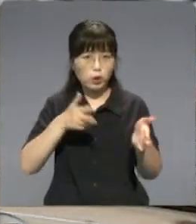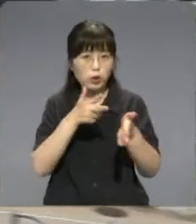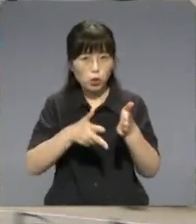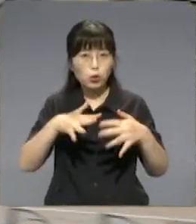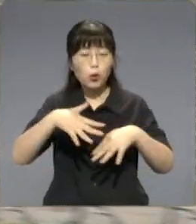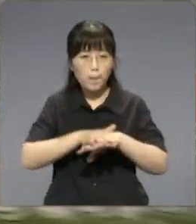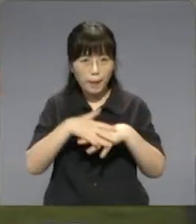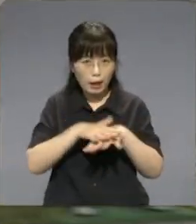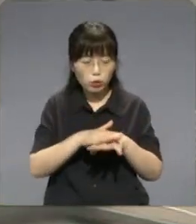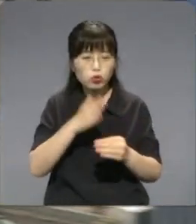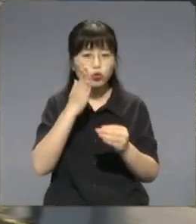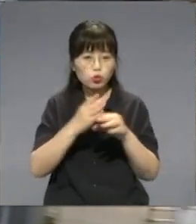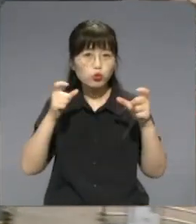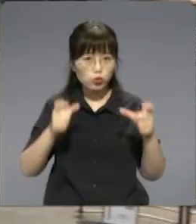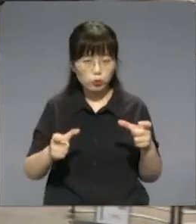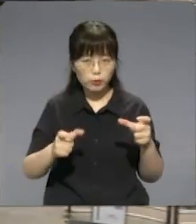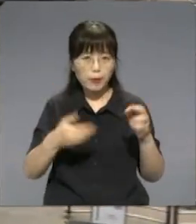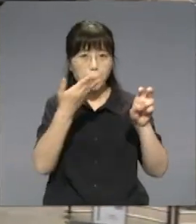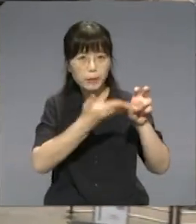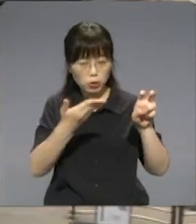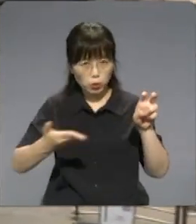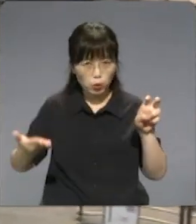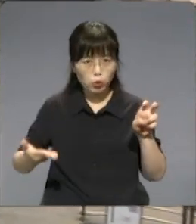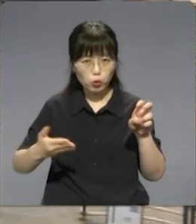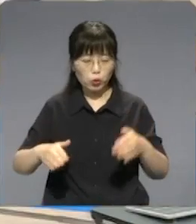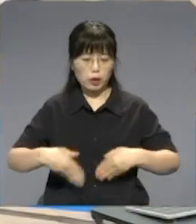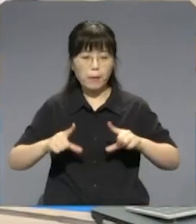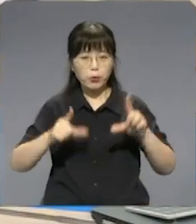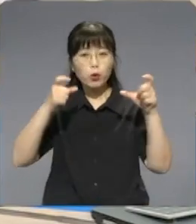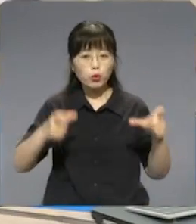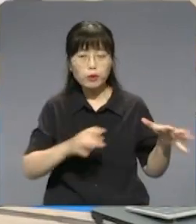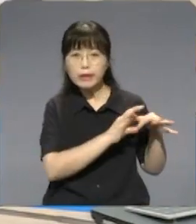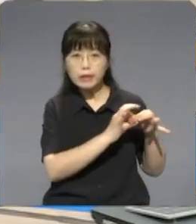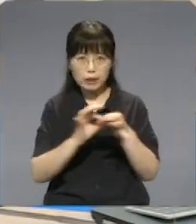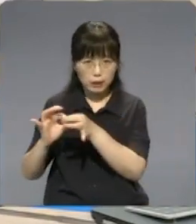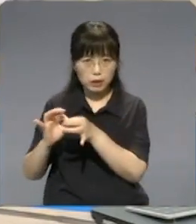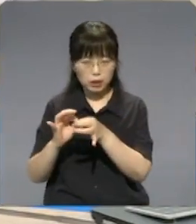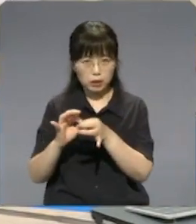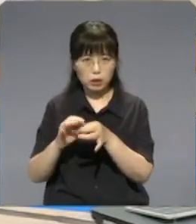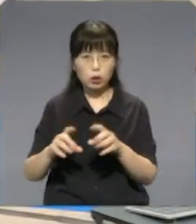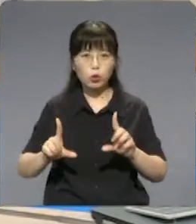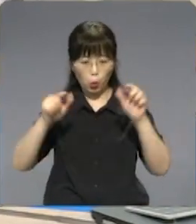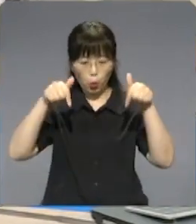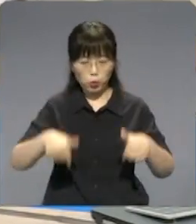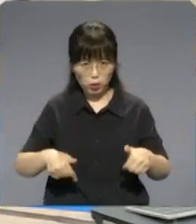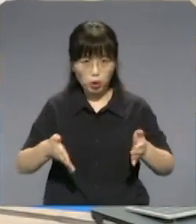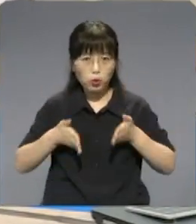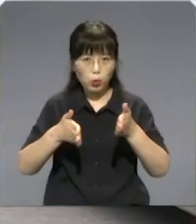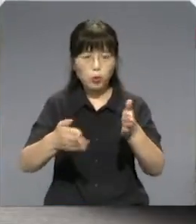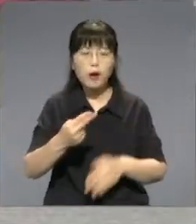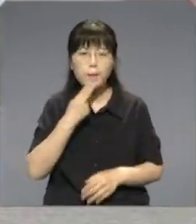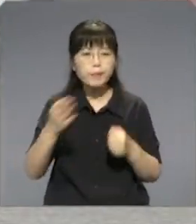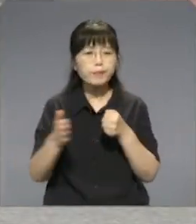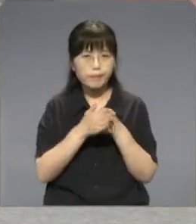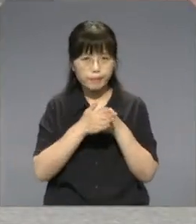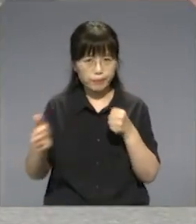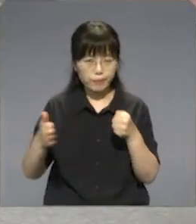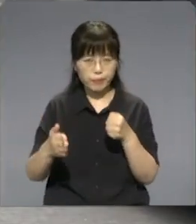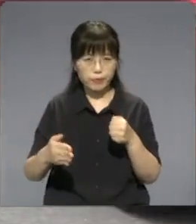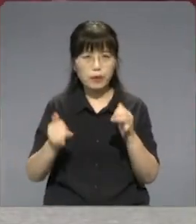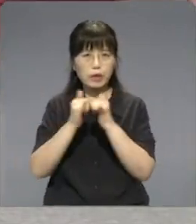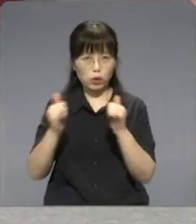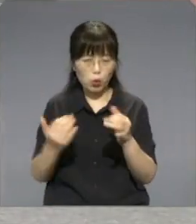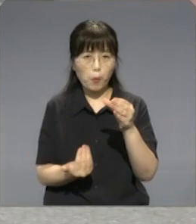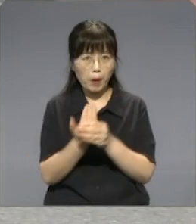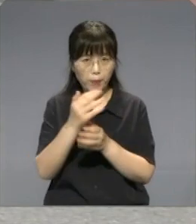인천도시철도망은 중구, 미추홀구, 남동구를 잇는 동서축 노선이 없어 인구